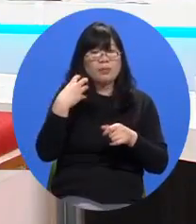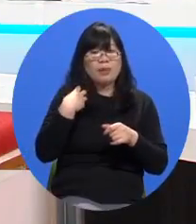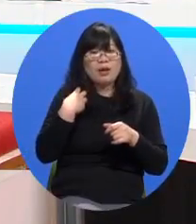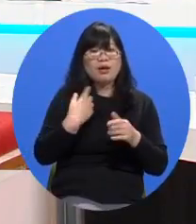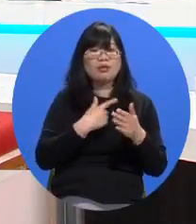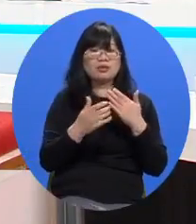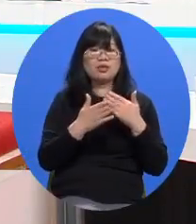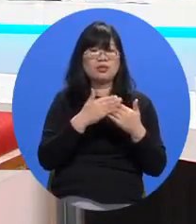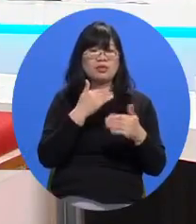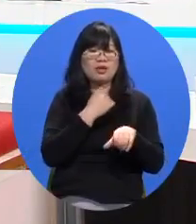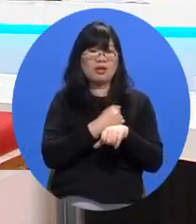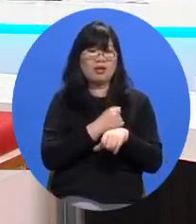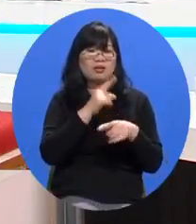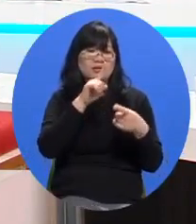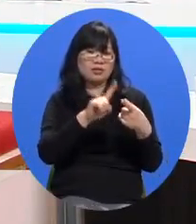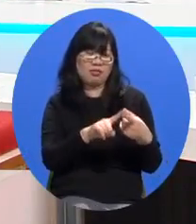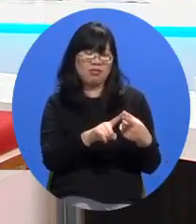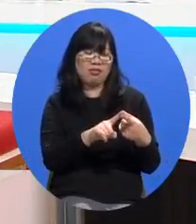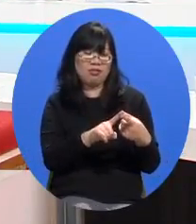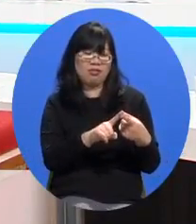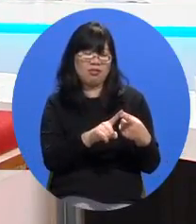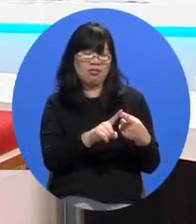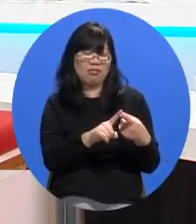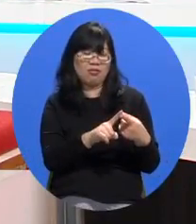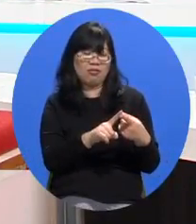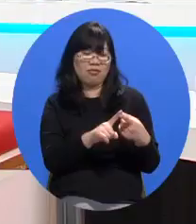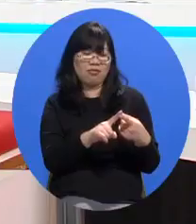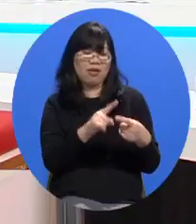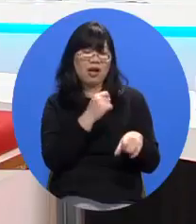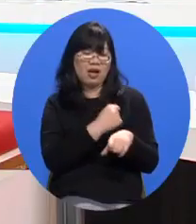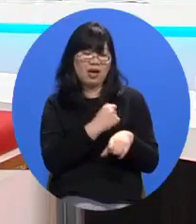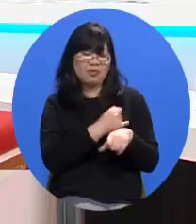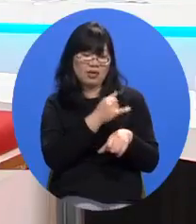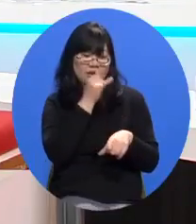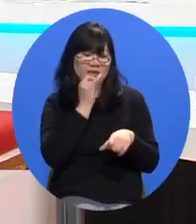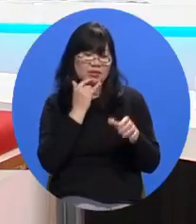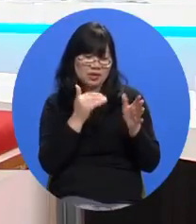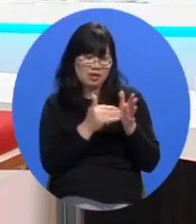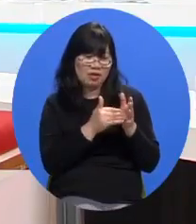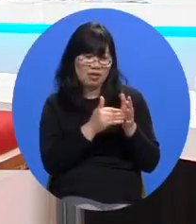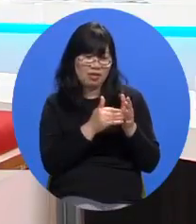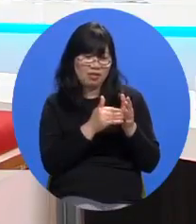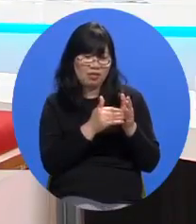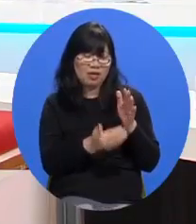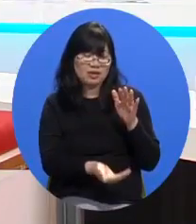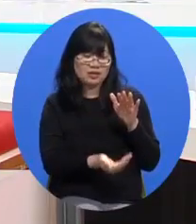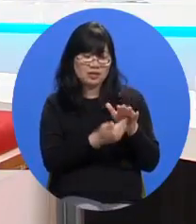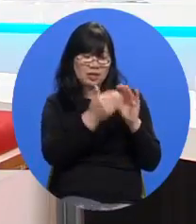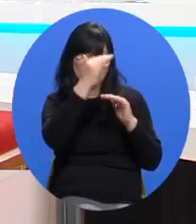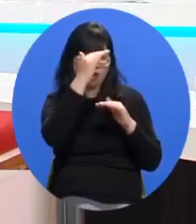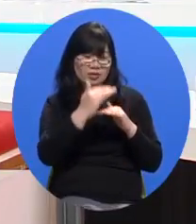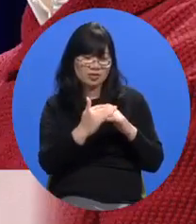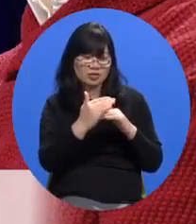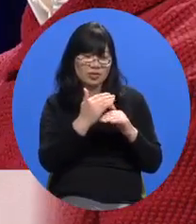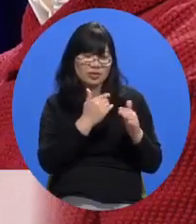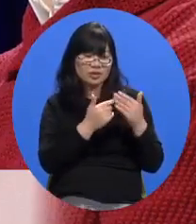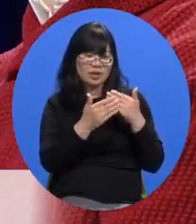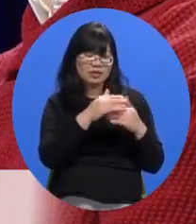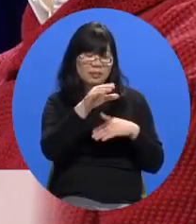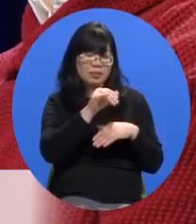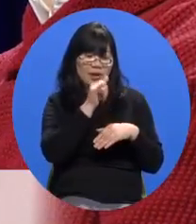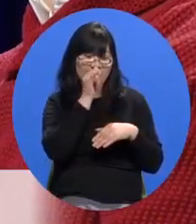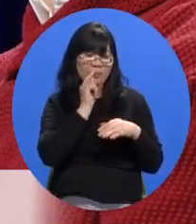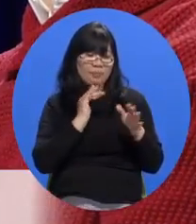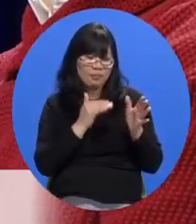경험을 학교 안에서 그 교무회의나 이런 걸 통해서 하게 됐을 경우에 그것들이 이루어지는 과정을 직접 체득을 하게 됩니다. 네. 이렇게 됐을